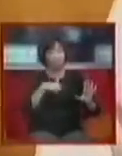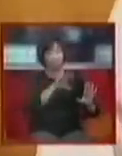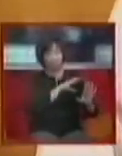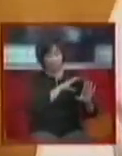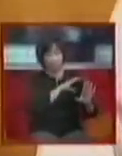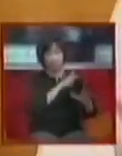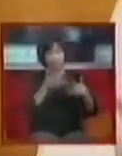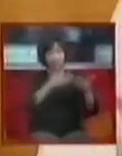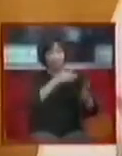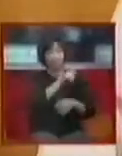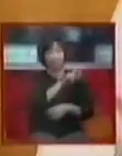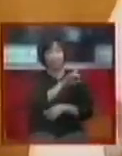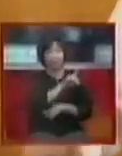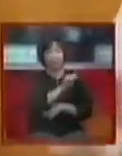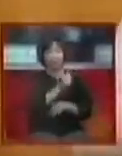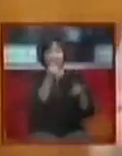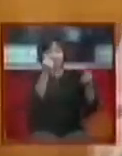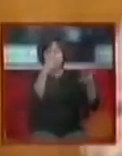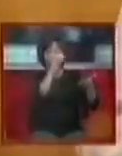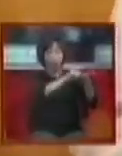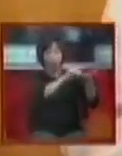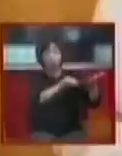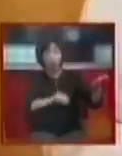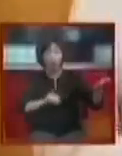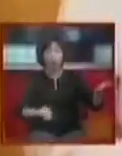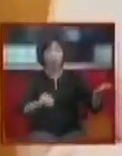na minana ng TESDA,